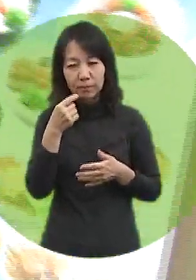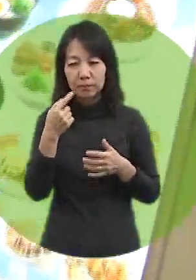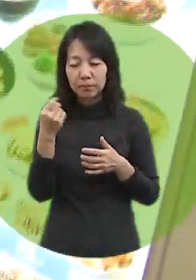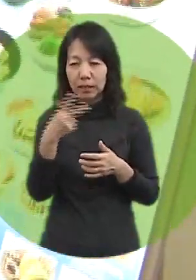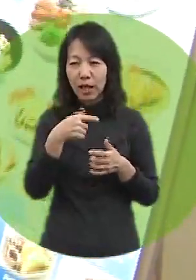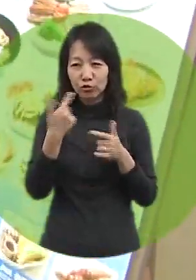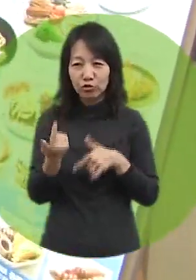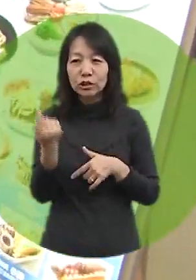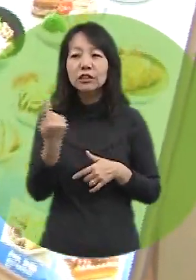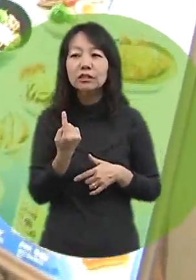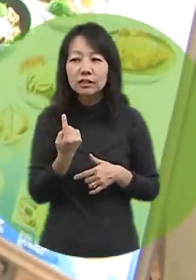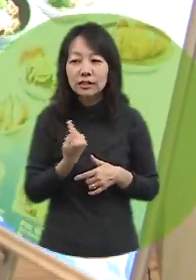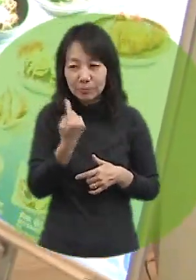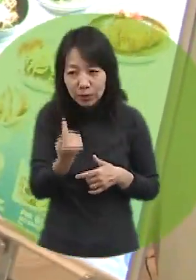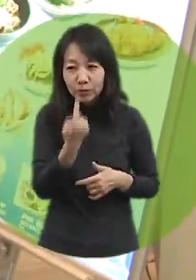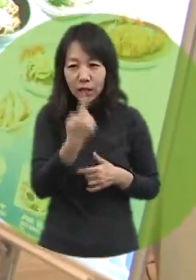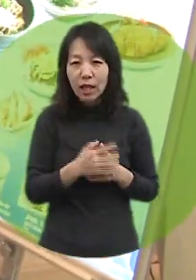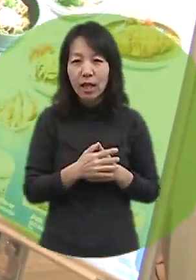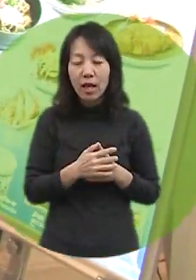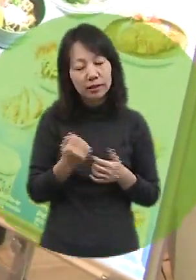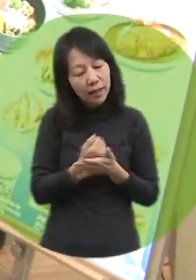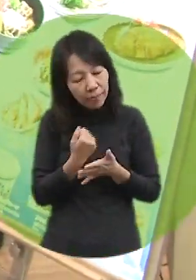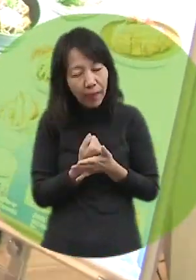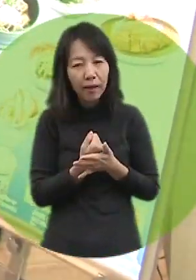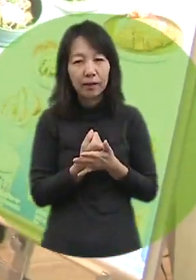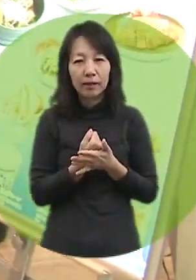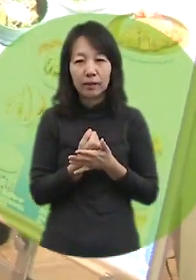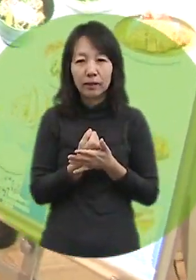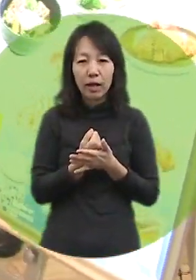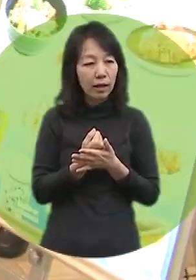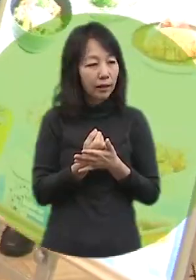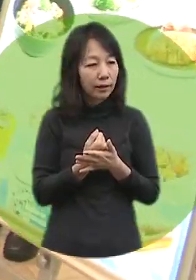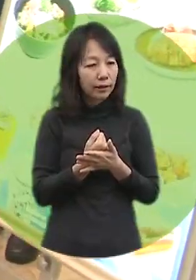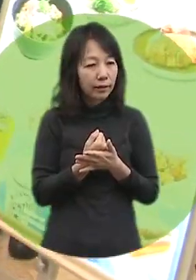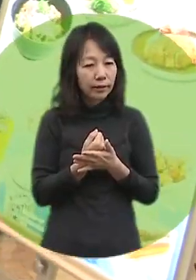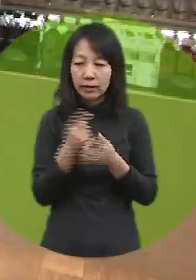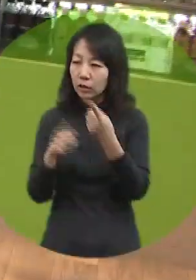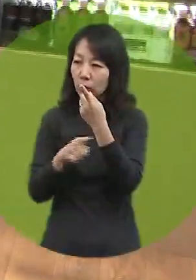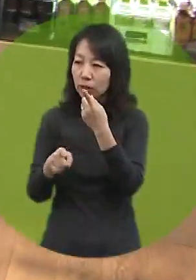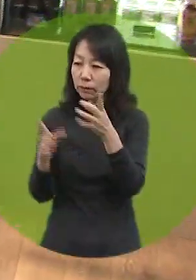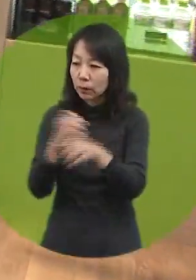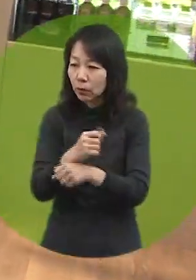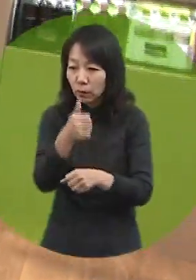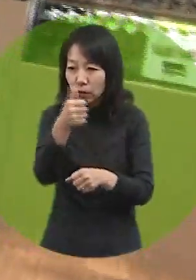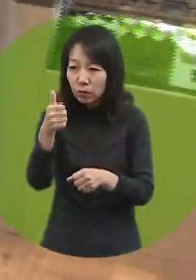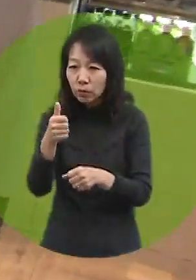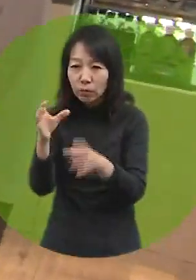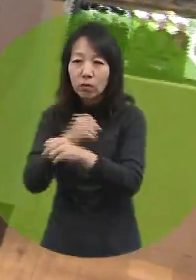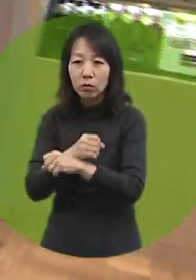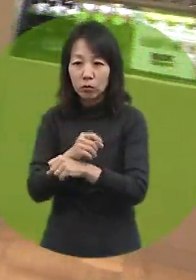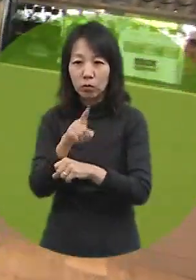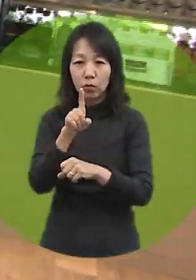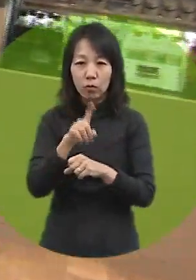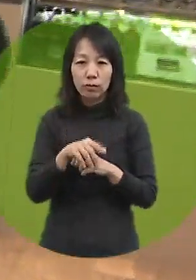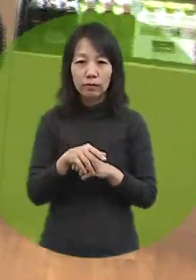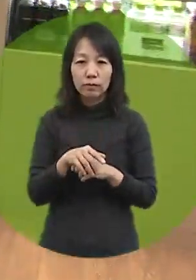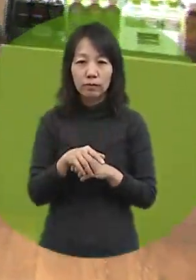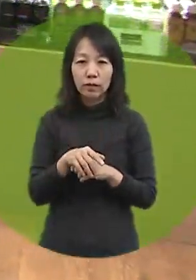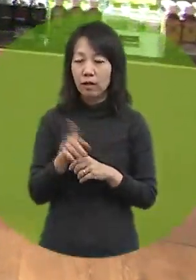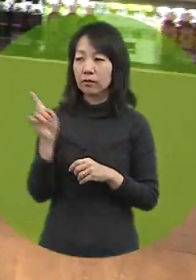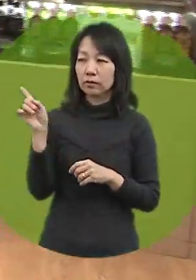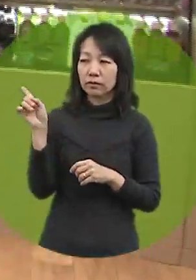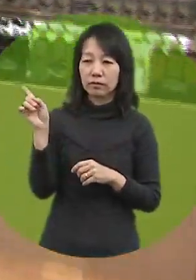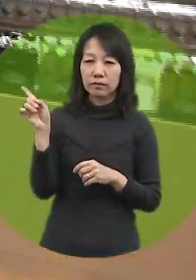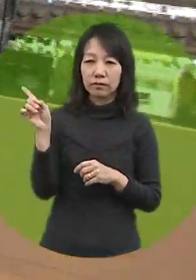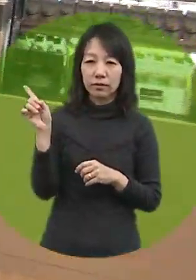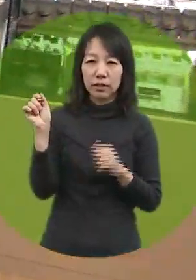とうございます。 ちょっと残念ですね。 はい、 一人いないです。 本当だ。 あ、じゃあ笠原さん、 あれ、